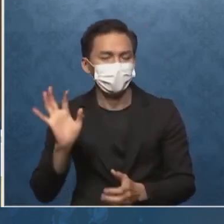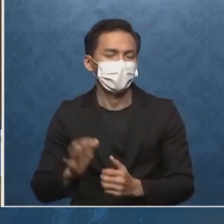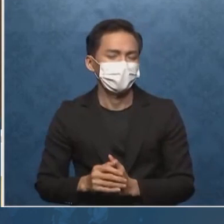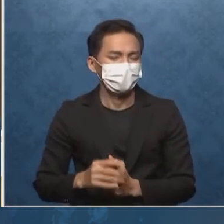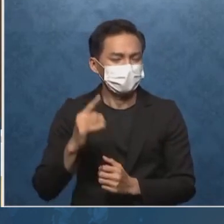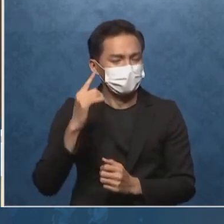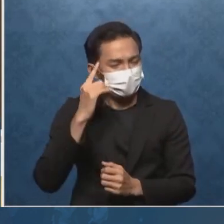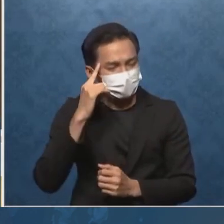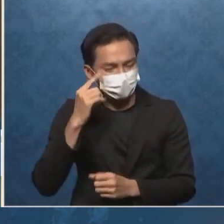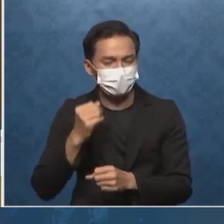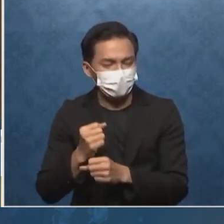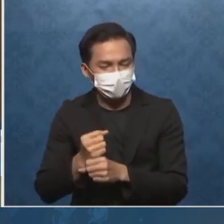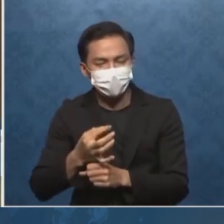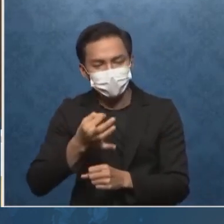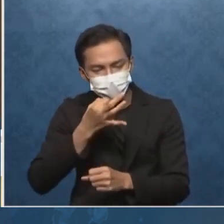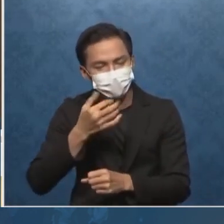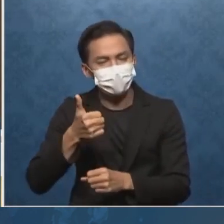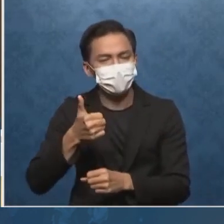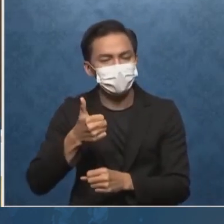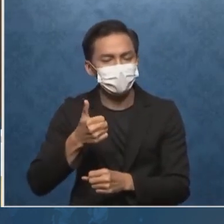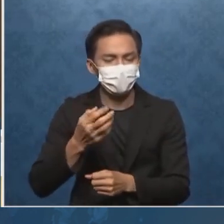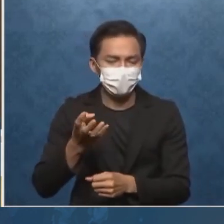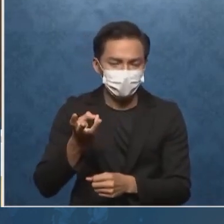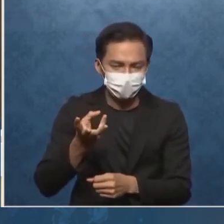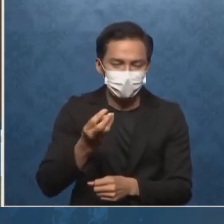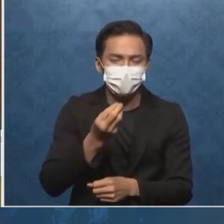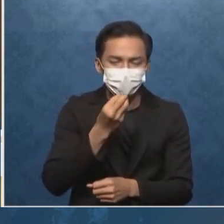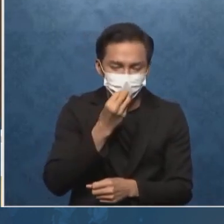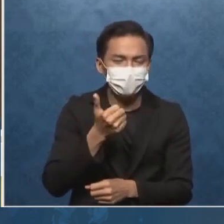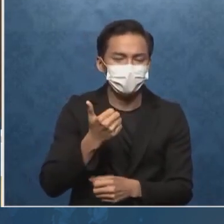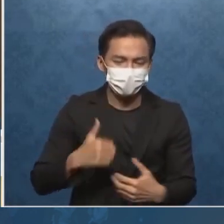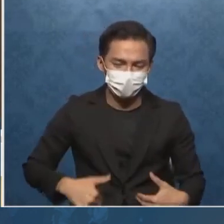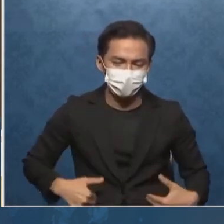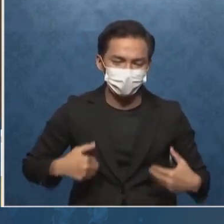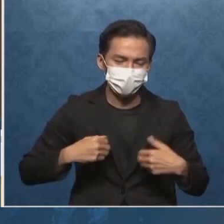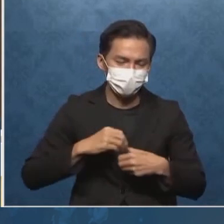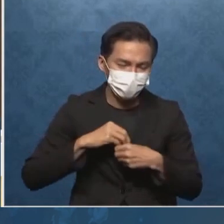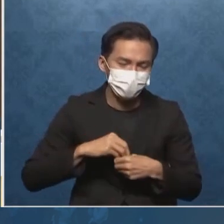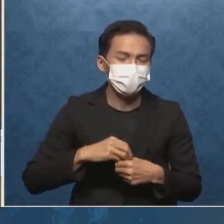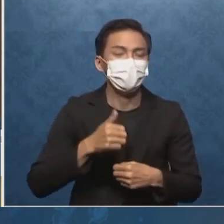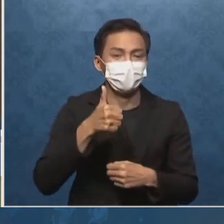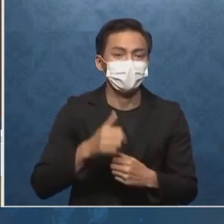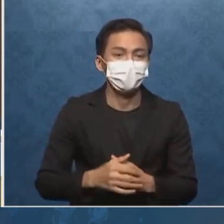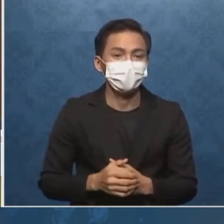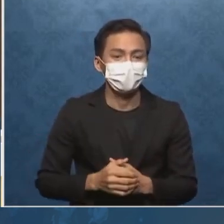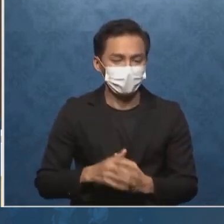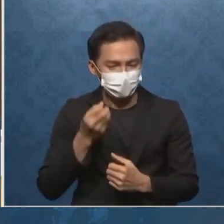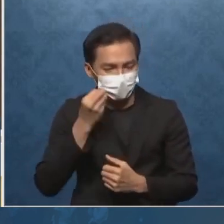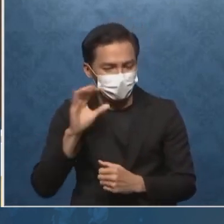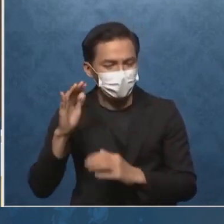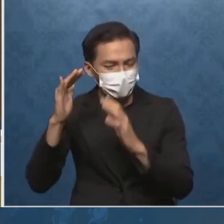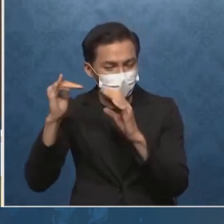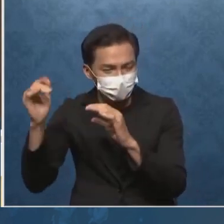บ้านเขายังต่อที่จะมีข้าวในการที่จะเลี้ยงชีวิตของเขาได้สิ่งที่เขาคาดหวังหลังจากกลับบ้านก็